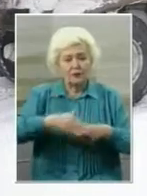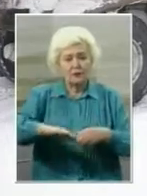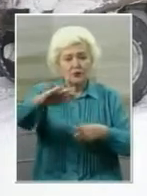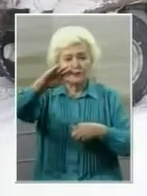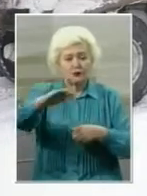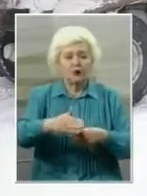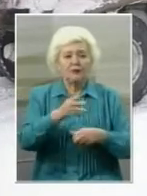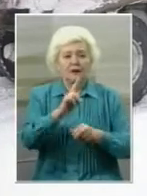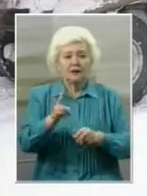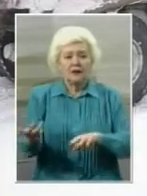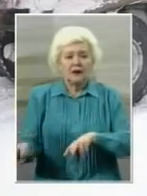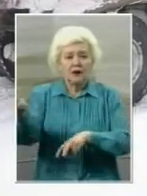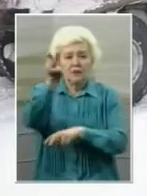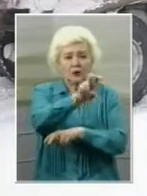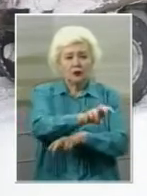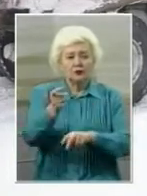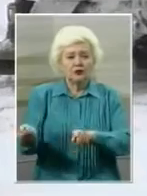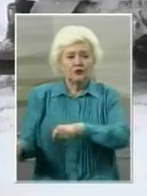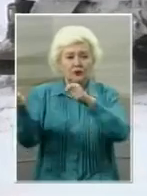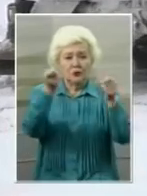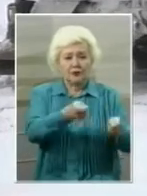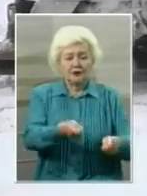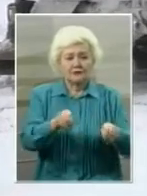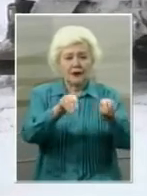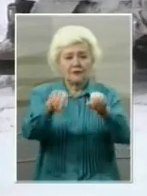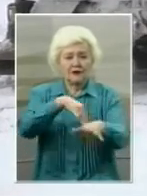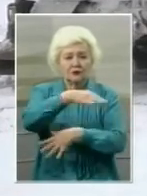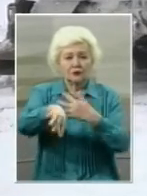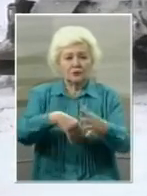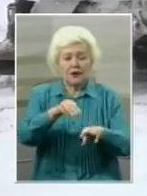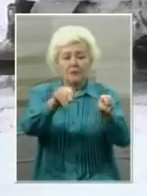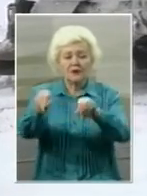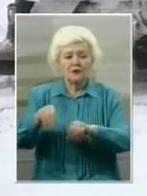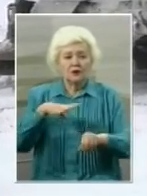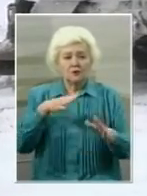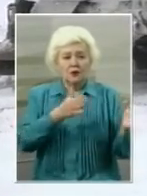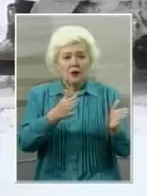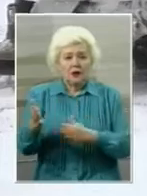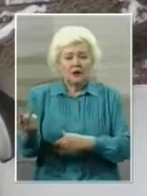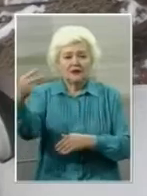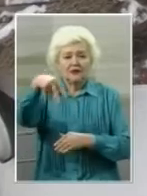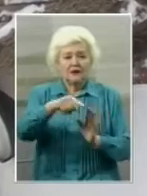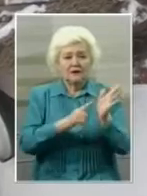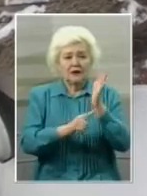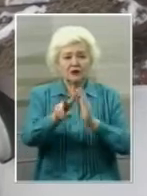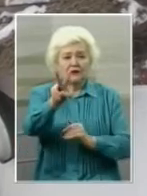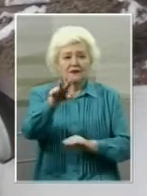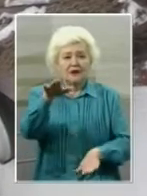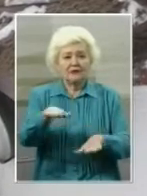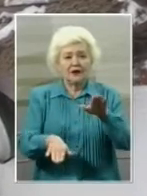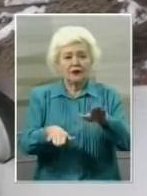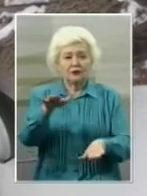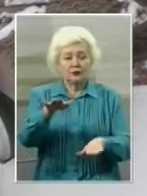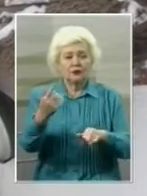який загружає піскосмісь. Піска було заготовлено 2062 тонни.